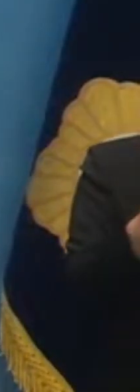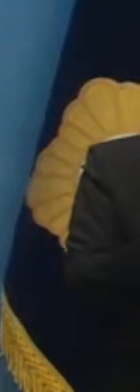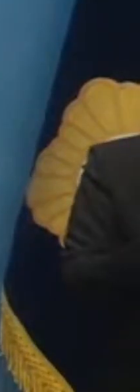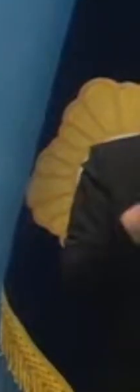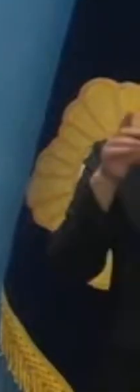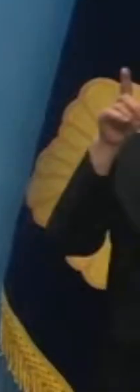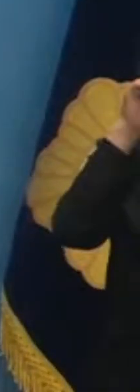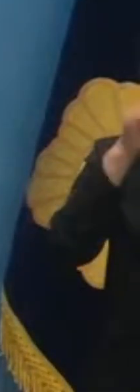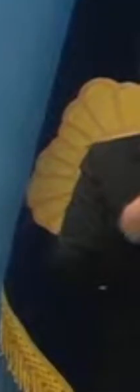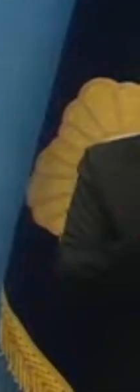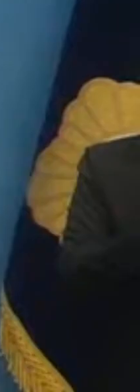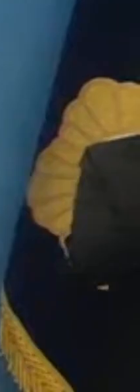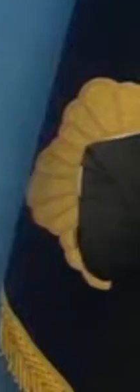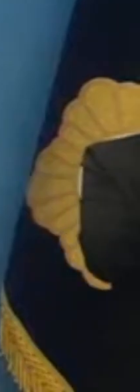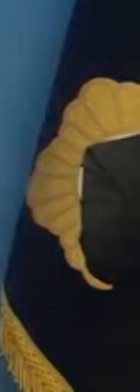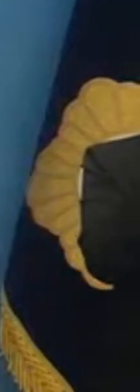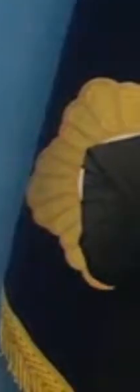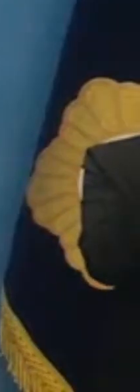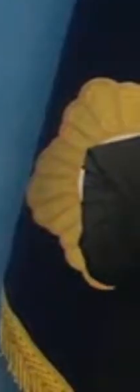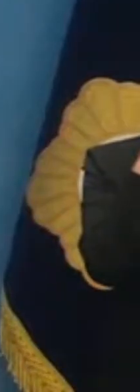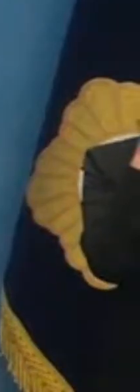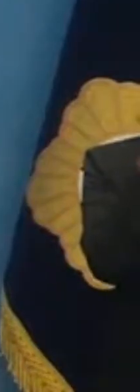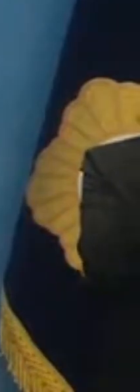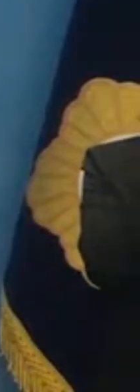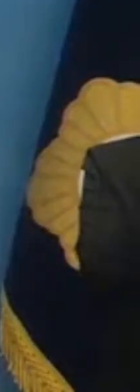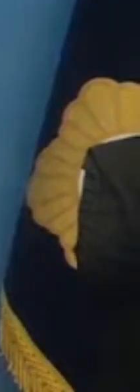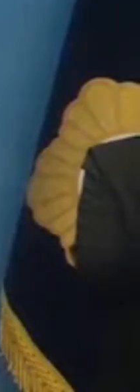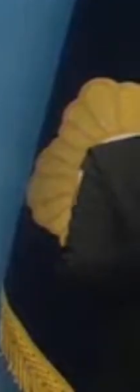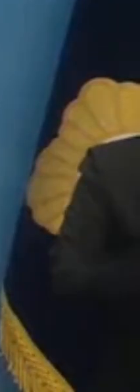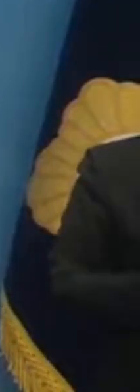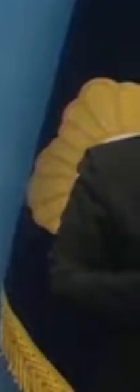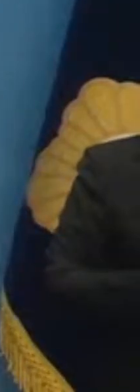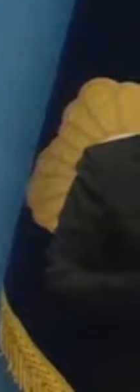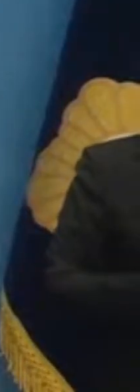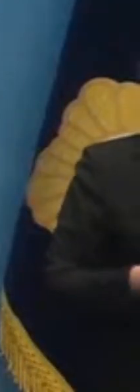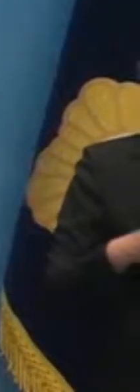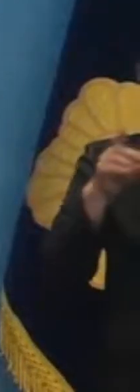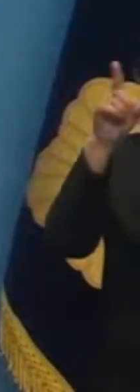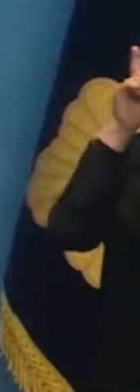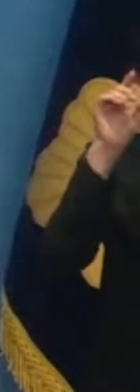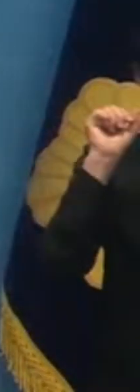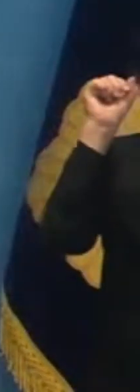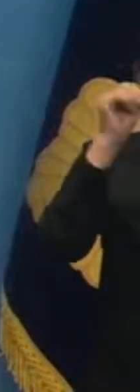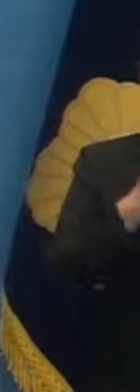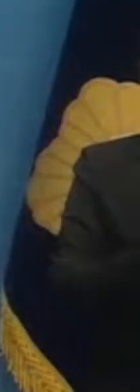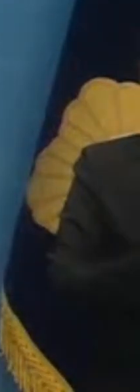이준석 후보는 팩트가 없다는 식으로 거짓말을 하고 있습니다. 이준석